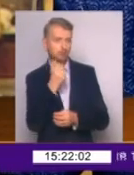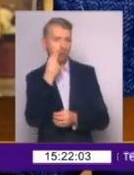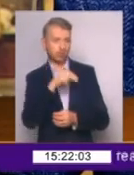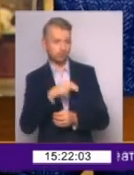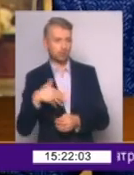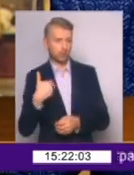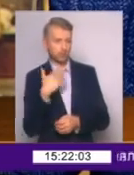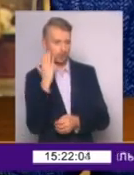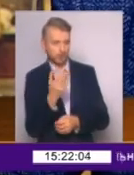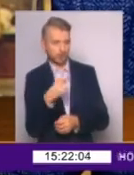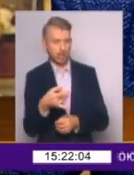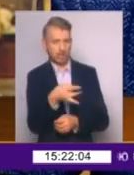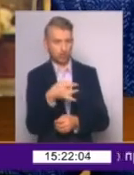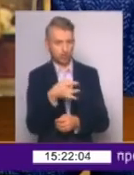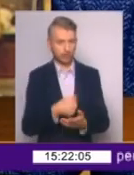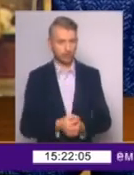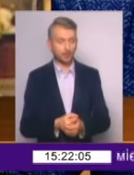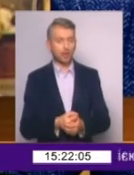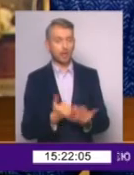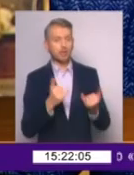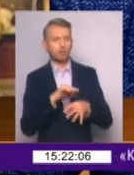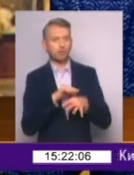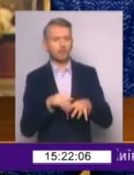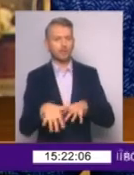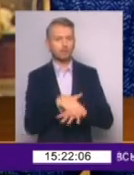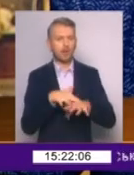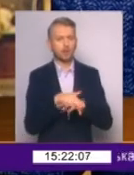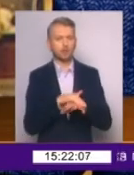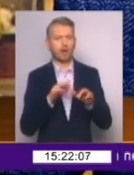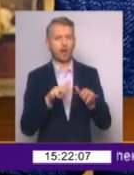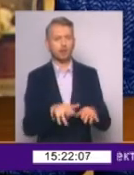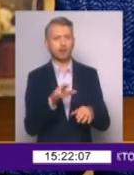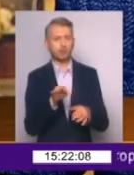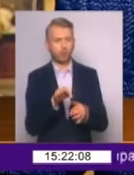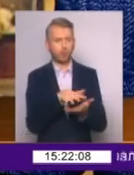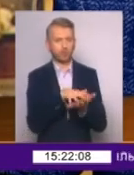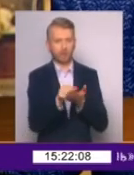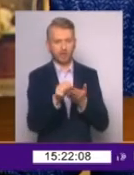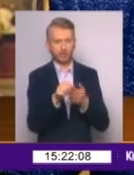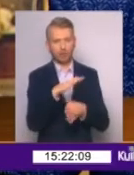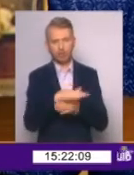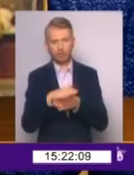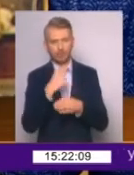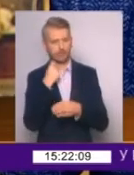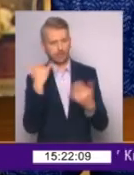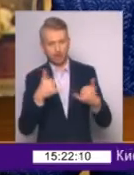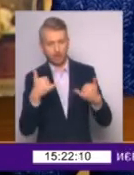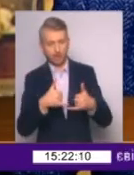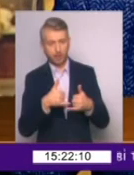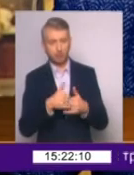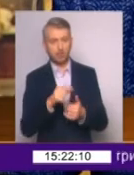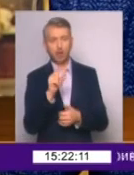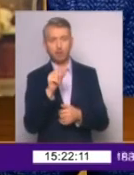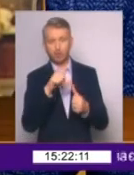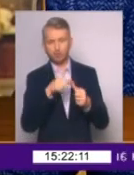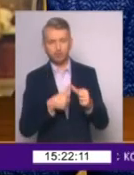вони коригуються. Тим більше зараз проводиться така масова акція по знесенню наливайок в районі. Ми знаємо, що щопонеділка, і от